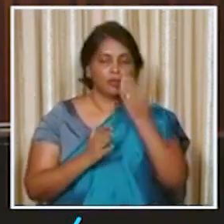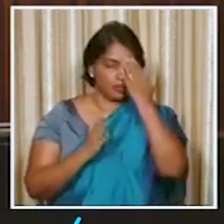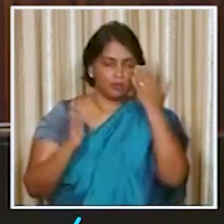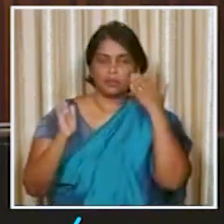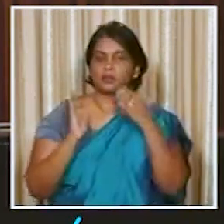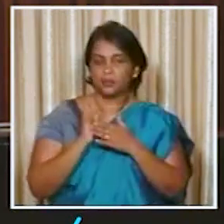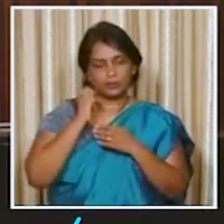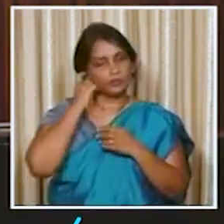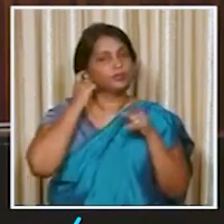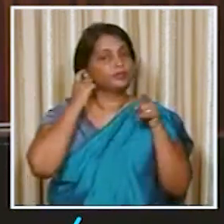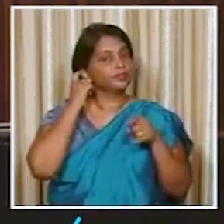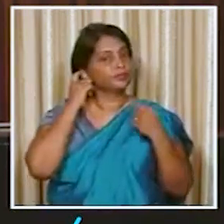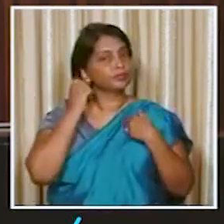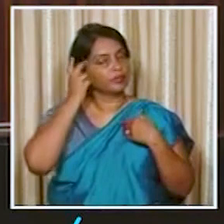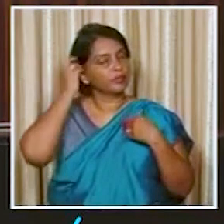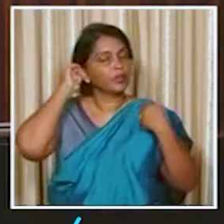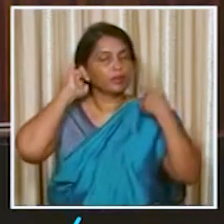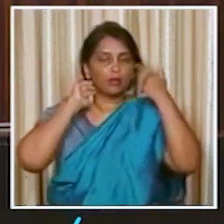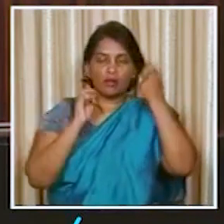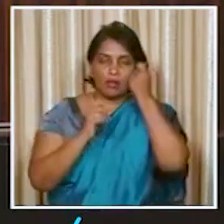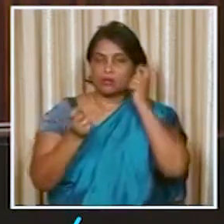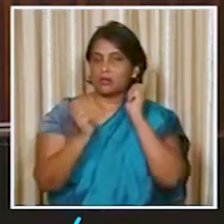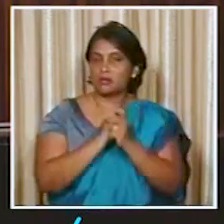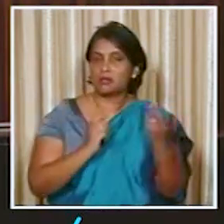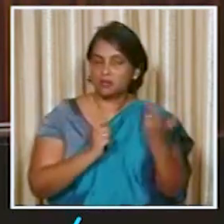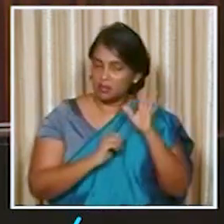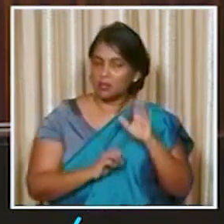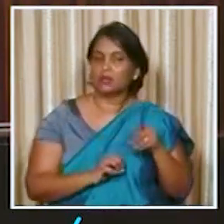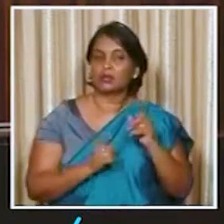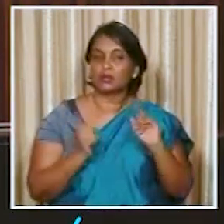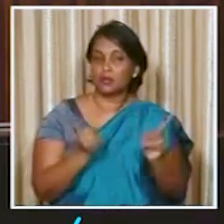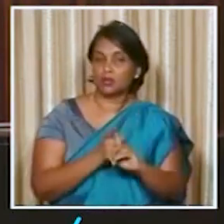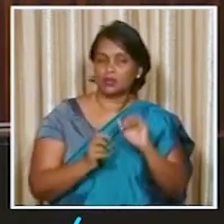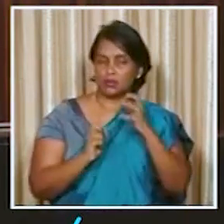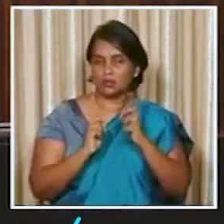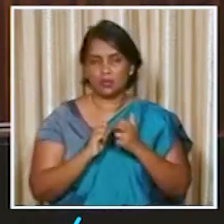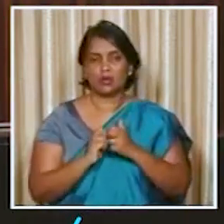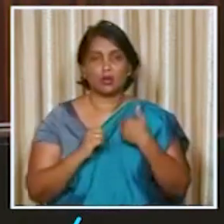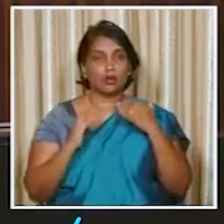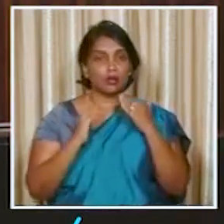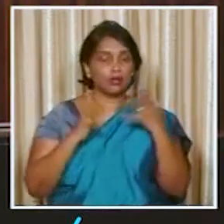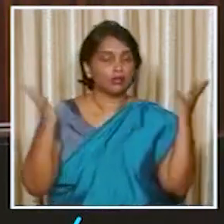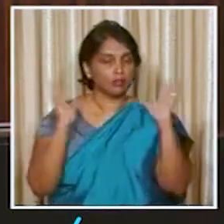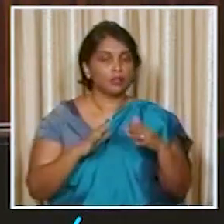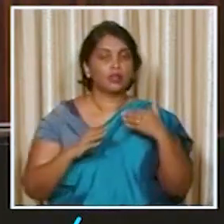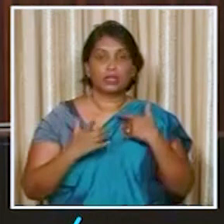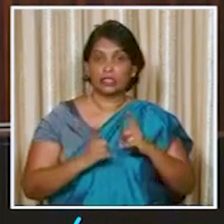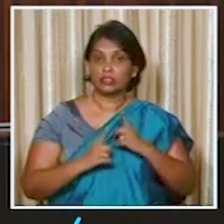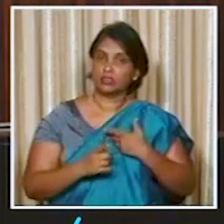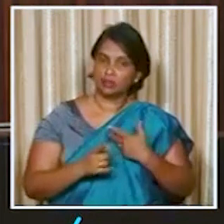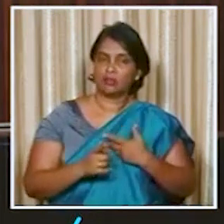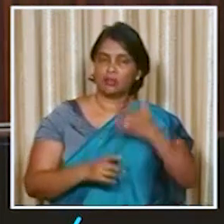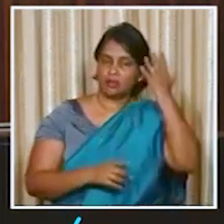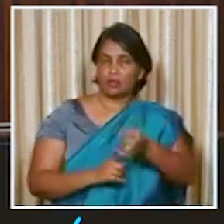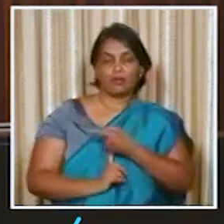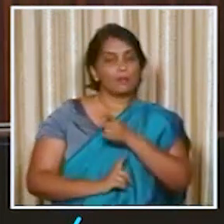ධාරණය කිරීමයි. මාගේ මතේ වෙනස් කිරීමට නොහැකි වූ කල ප්‍රචණ්ඩ වූ සමහරුන් මාගේ නිවස වටකොට මගේ ජීවිත දනතුරේ හෙළනා